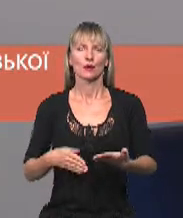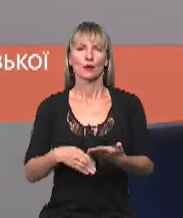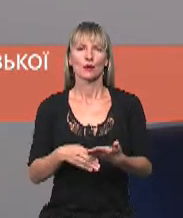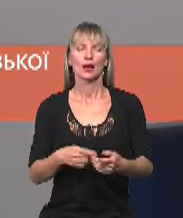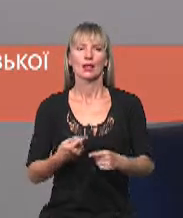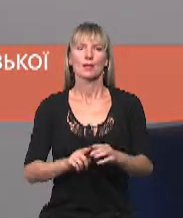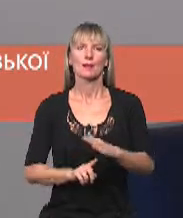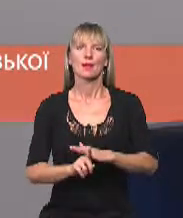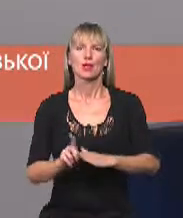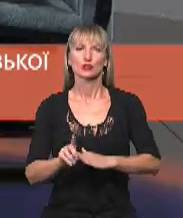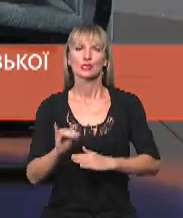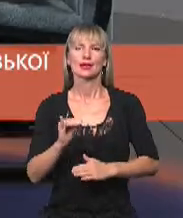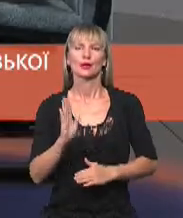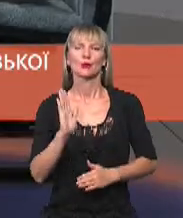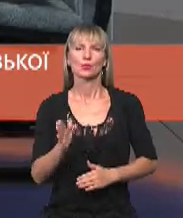якраз